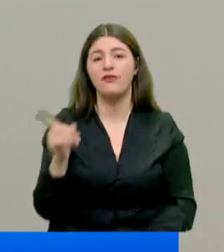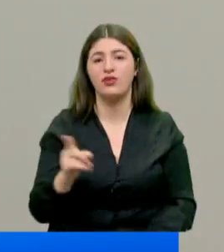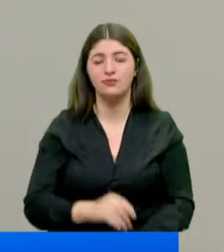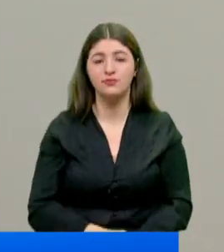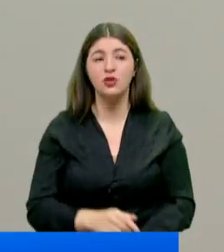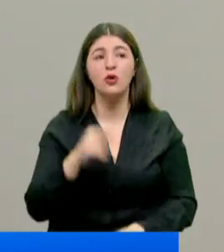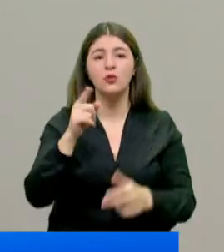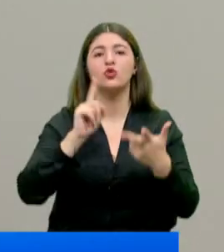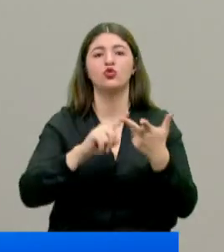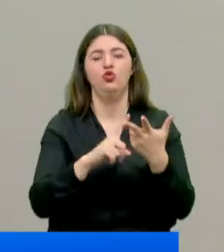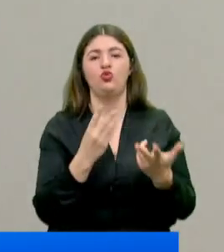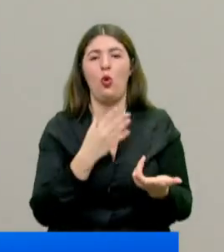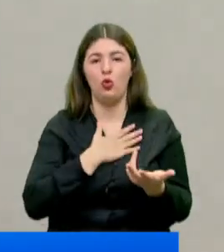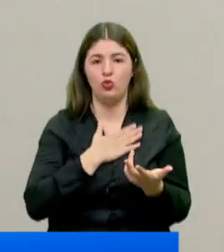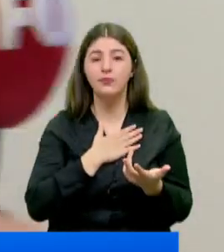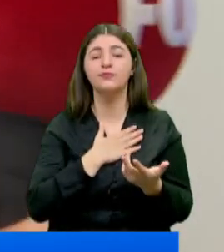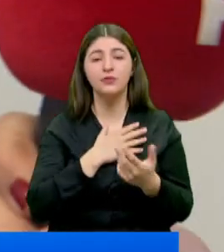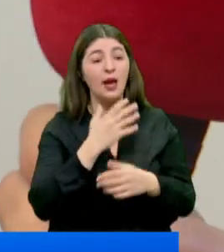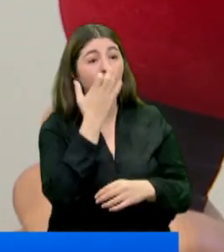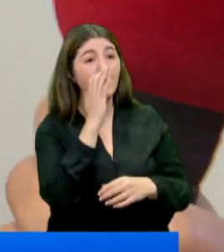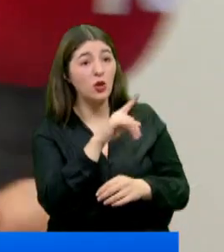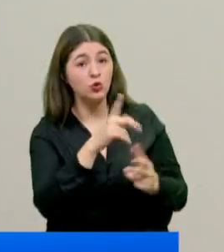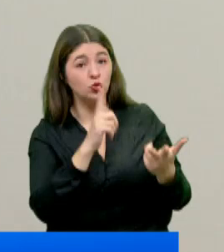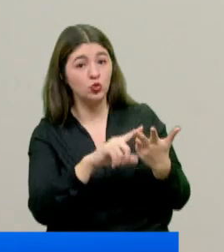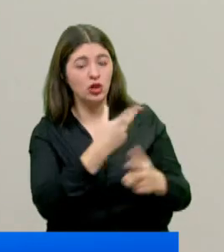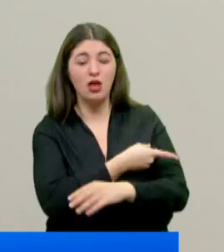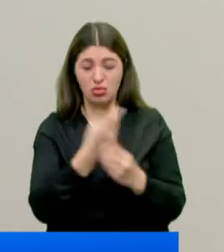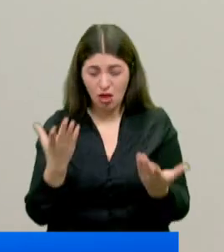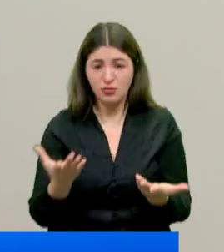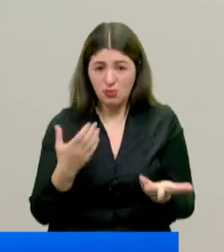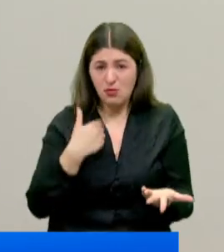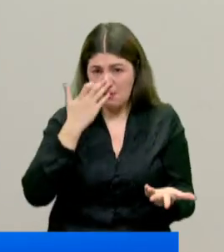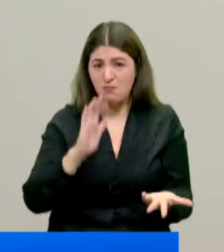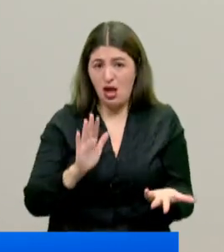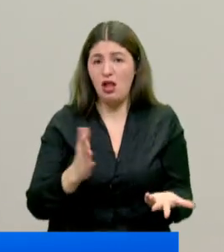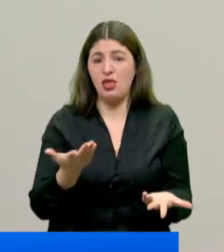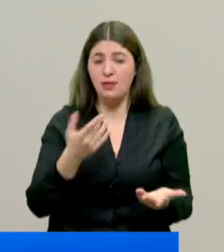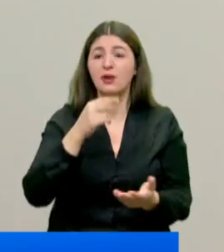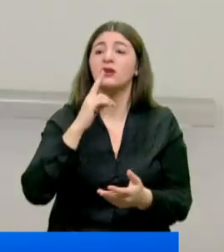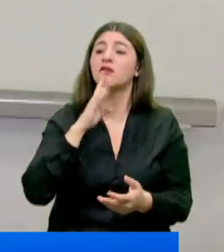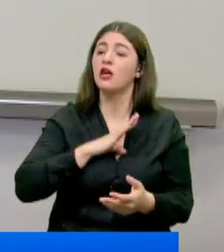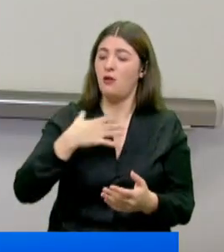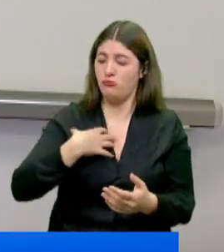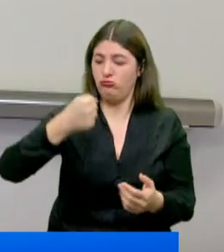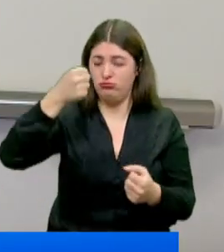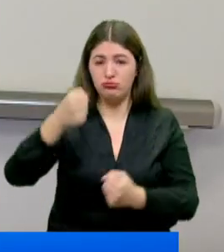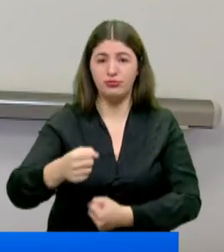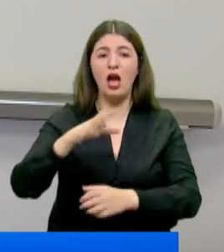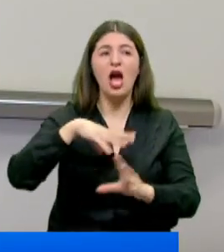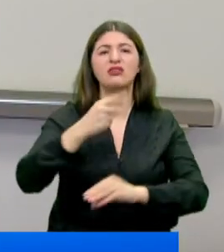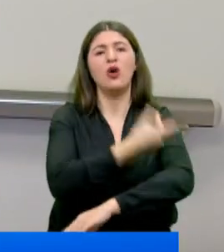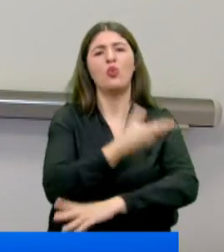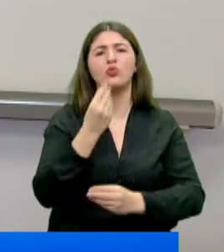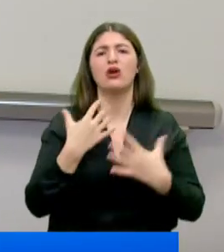Bu ikinci oldu 3. tozu Ve tabii ki bekledik bir kızım aldı getirdi herkes